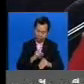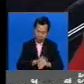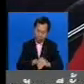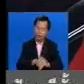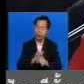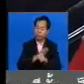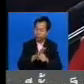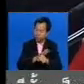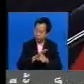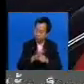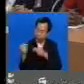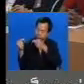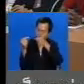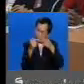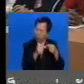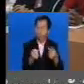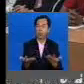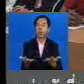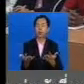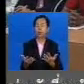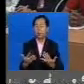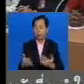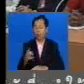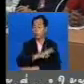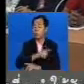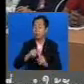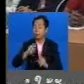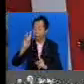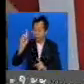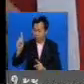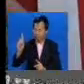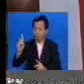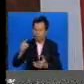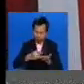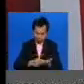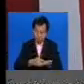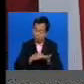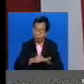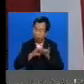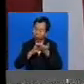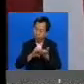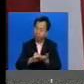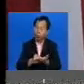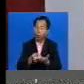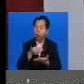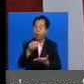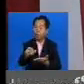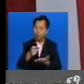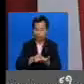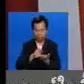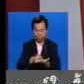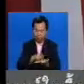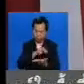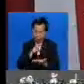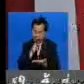อส่วนในวันที่1มิถุนายนนี้เวลา 9:00 น.จะไปยื่นหนังสือร้องขอความเป็นธรรมต่ออัยการสูงสุดเพื่